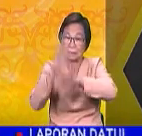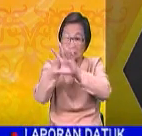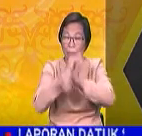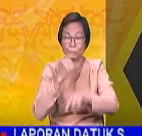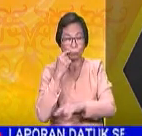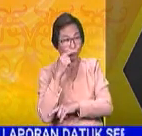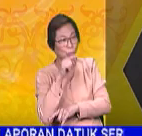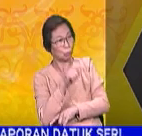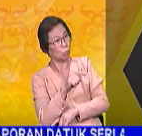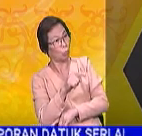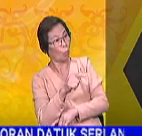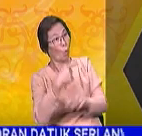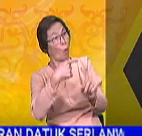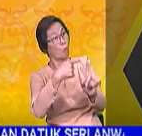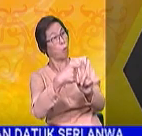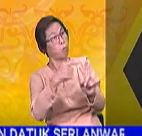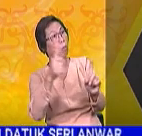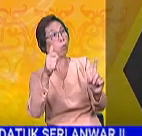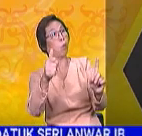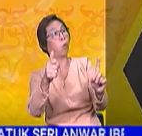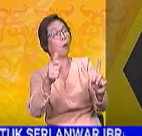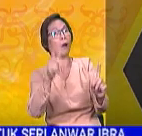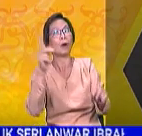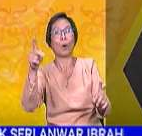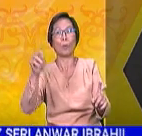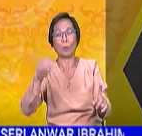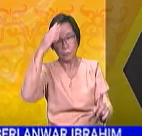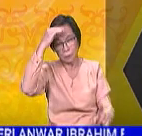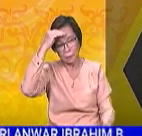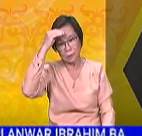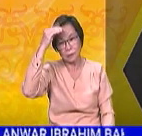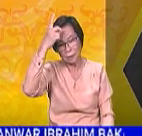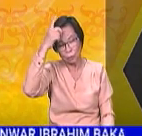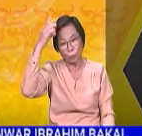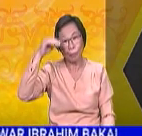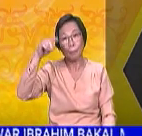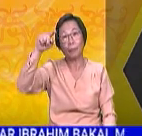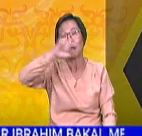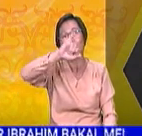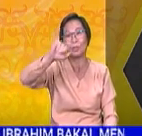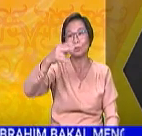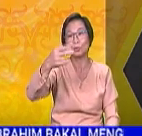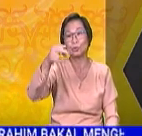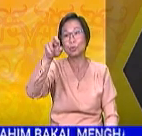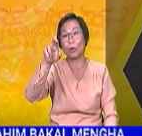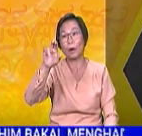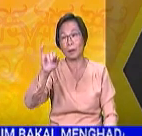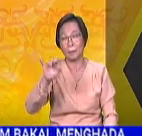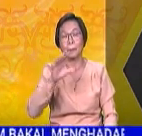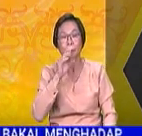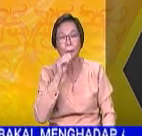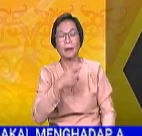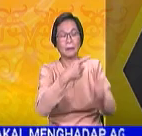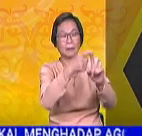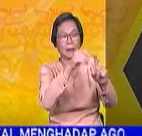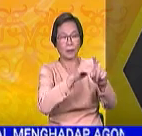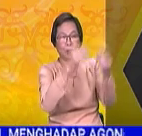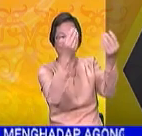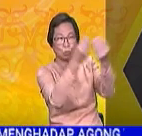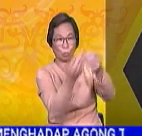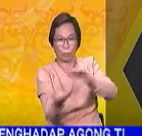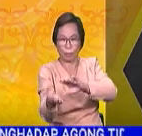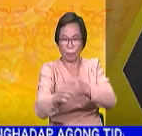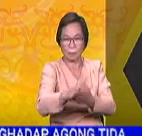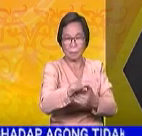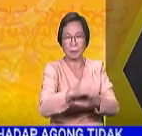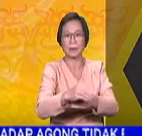boleh menampakkan kesan positif menurut kita Madrid atau patinggi Abang Johari tuna Bang Haji openg ia berdasarkan kadar